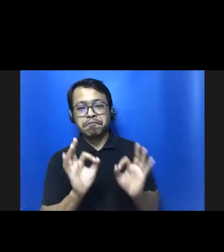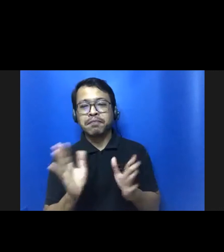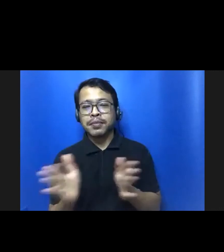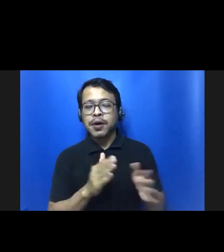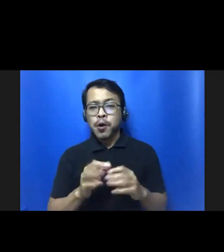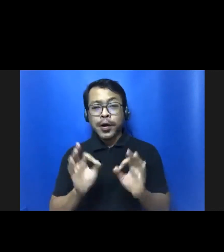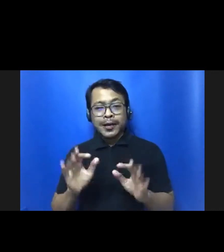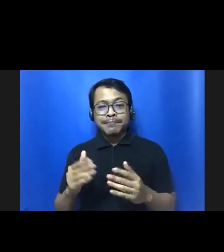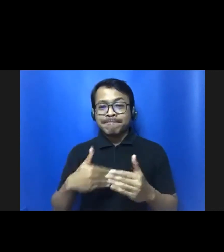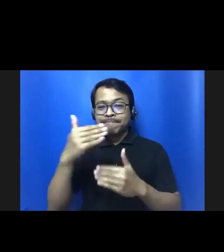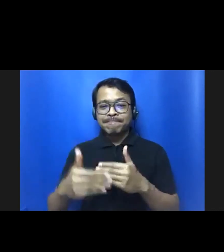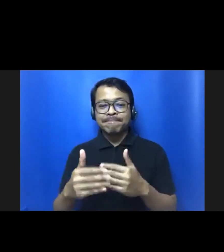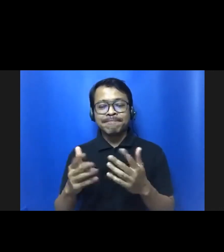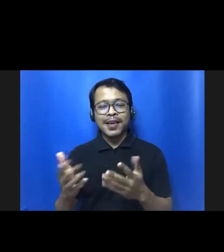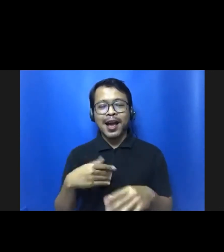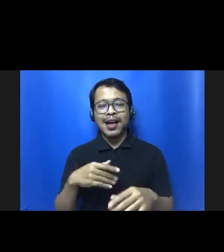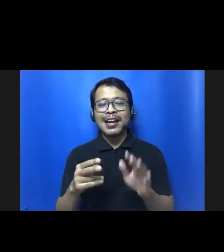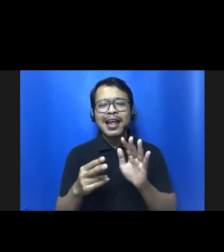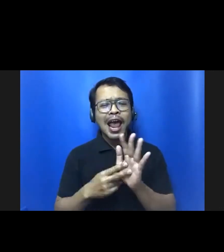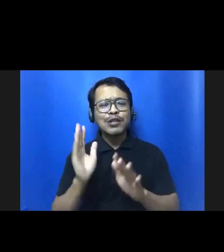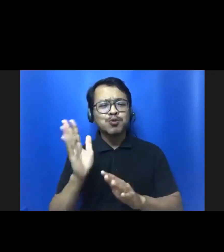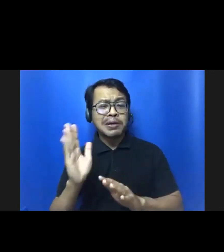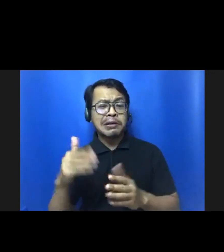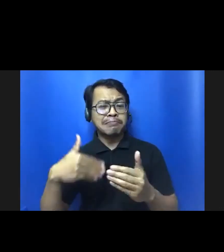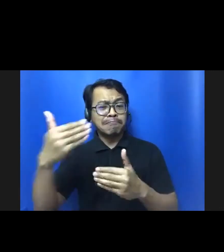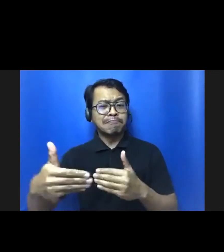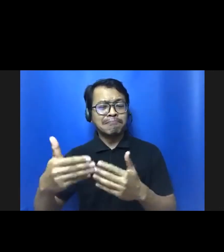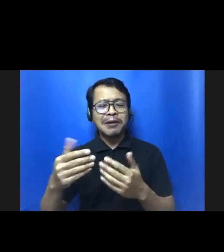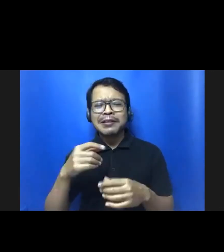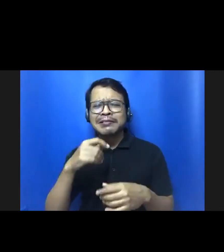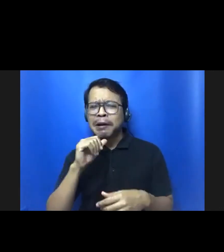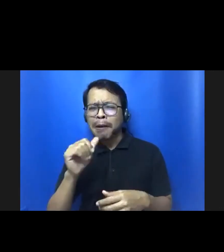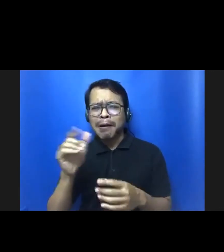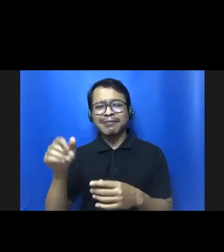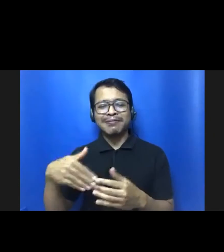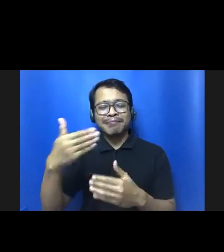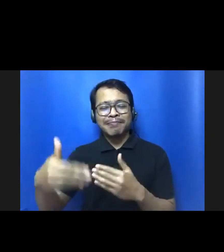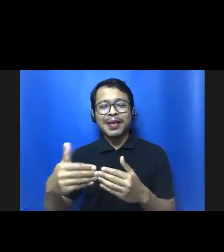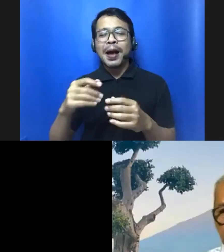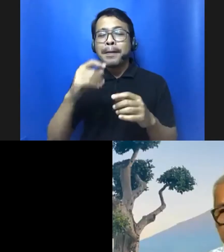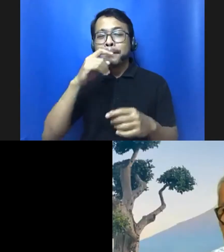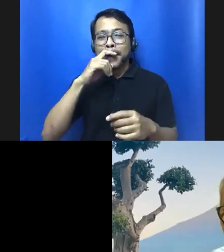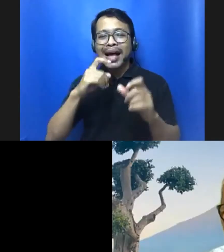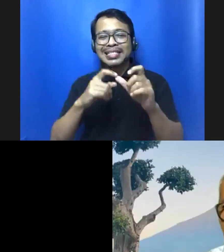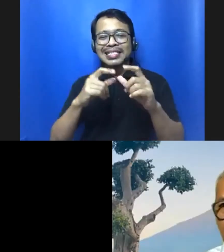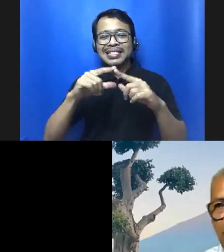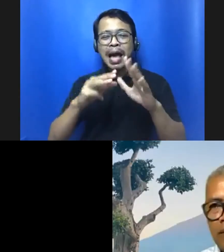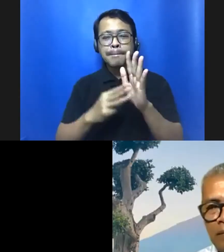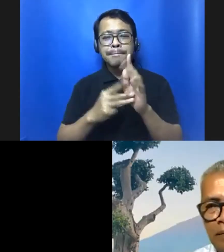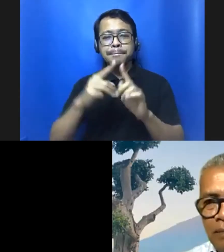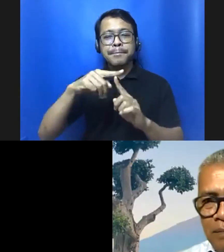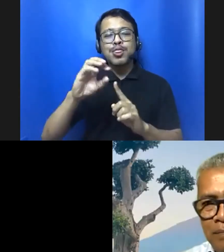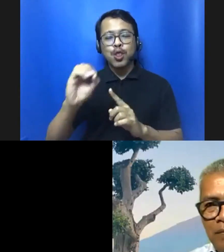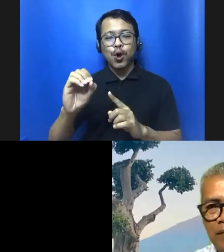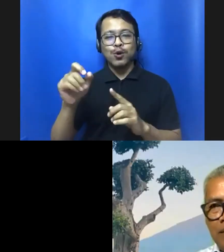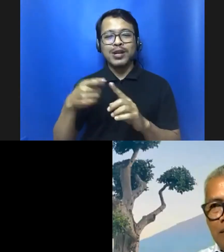saya akan bergeser lagi ke narasumber berikutnya, Pak Samto. Direktorat Pendidikan Masyarakat dan